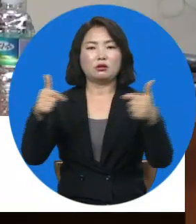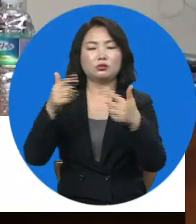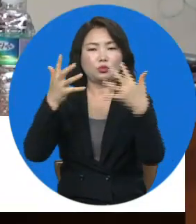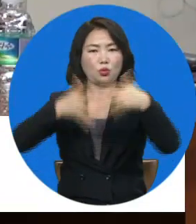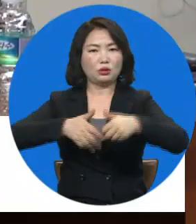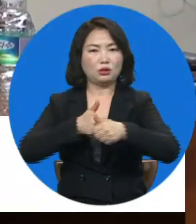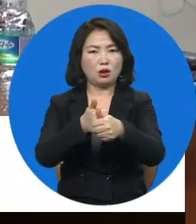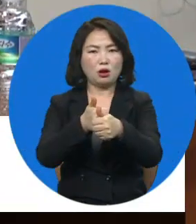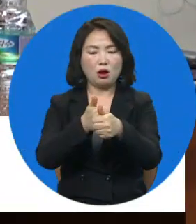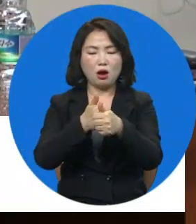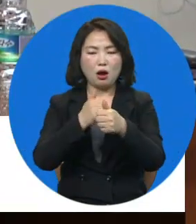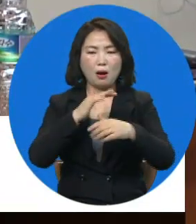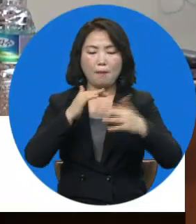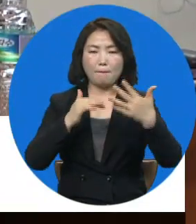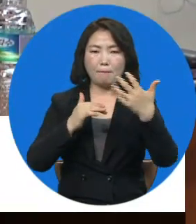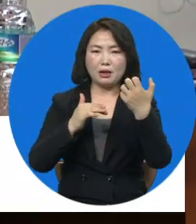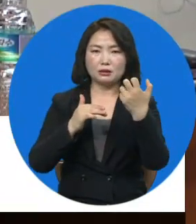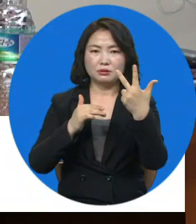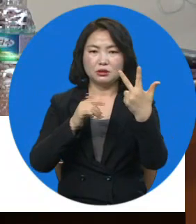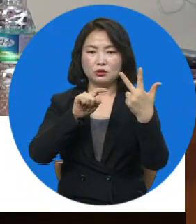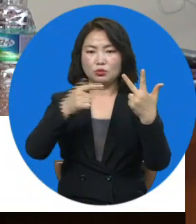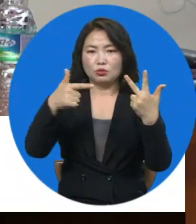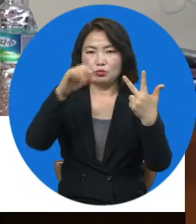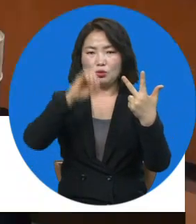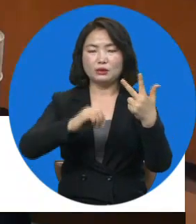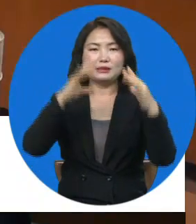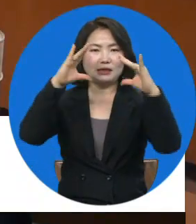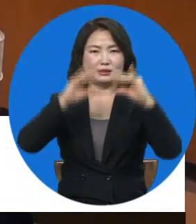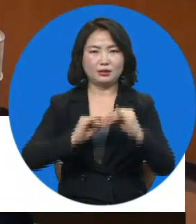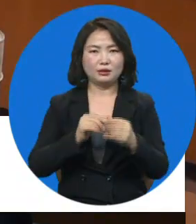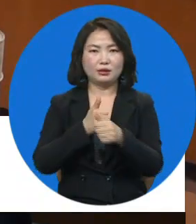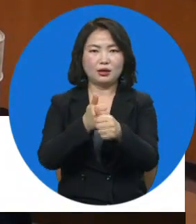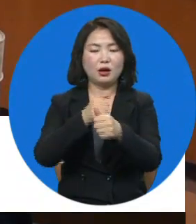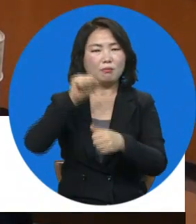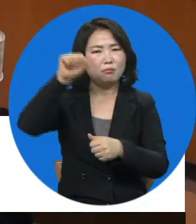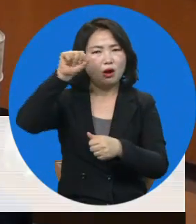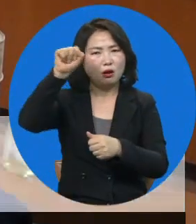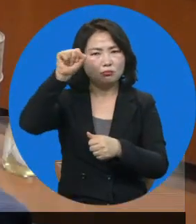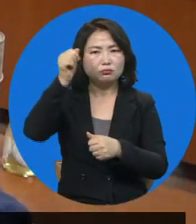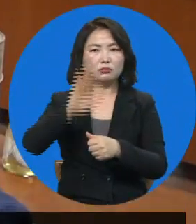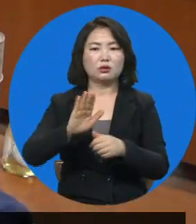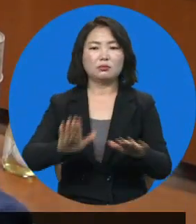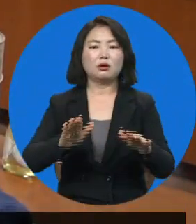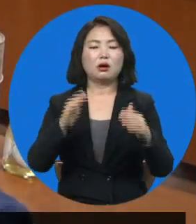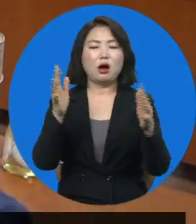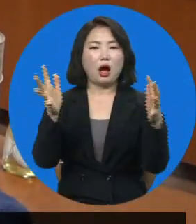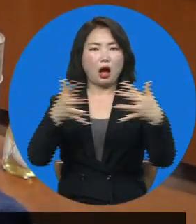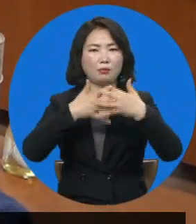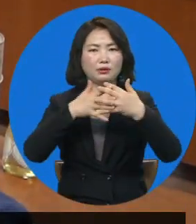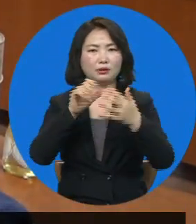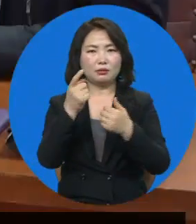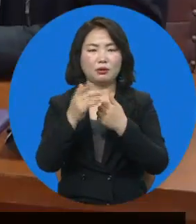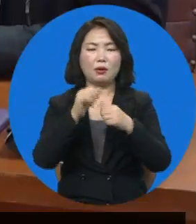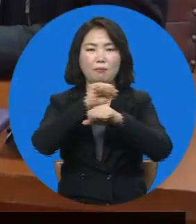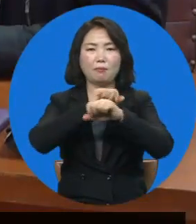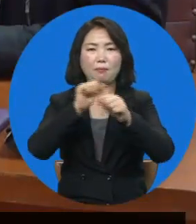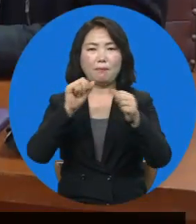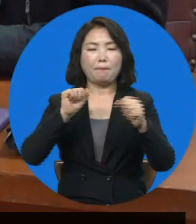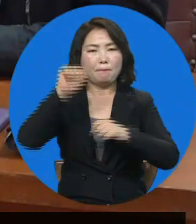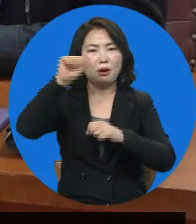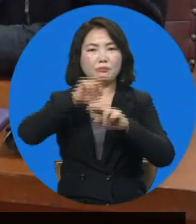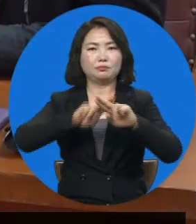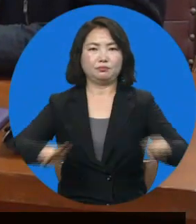제적 조합원 8 17.6% 의 찬성으로 파업을 예고 있는데 이번 합의로 파업은 하지 않게